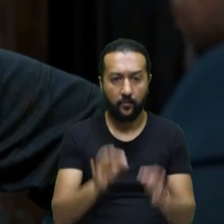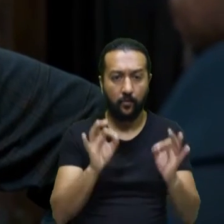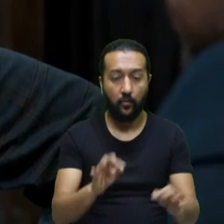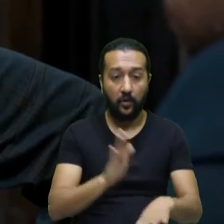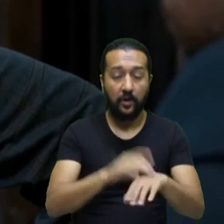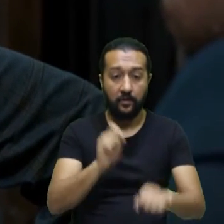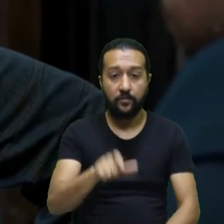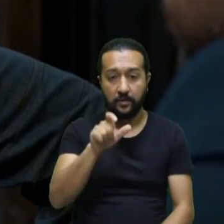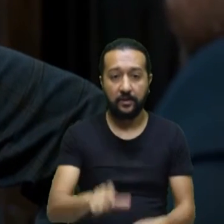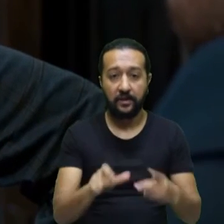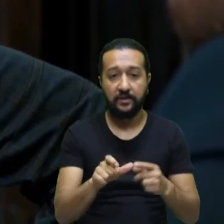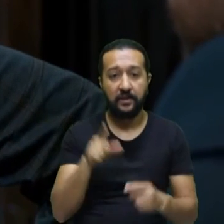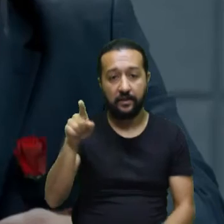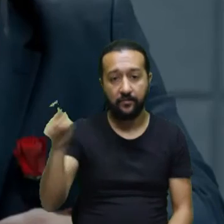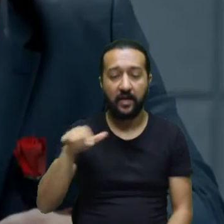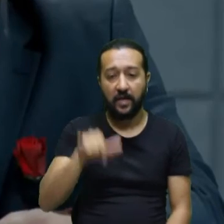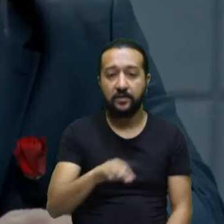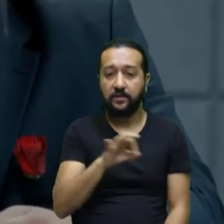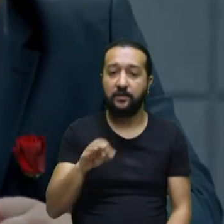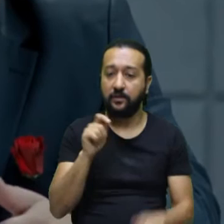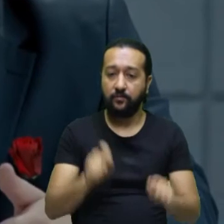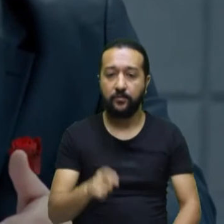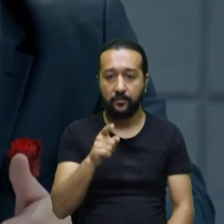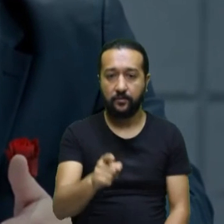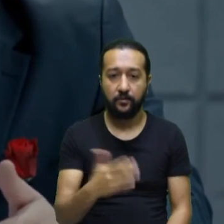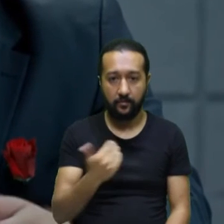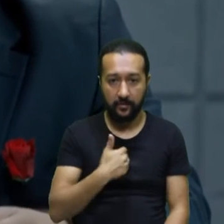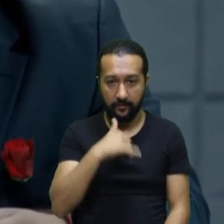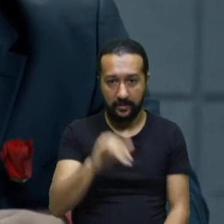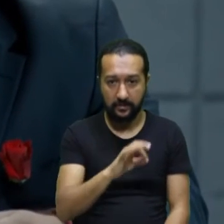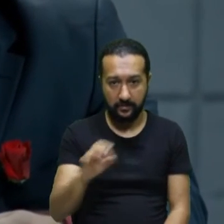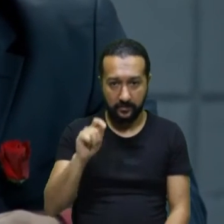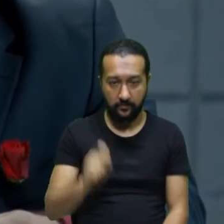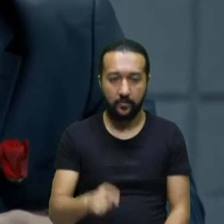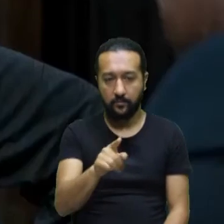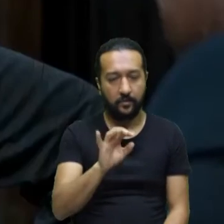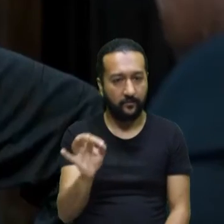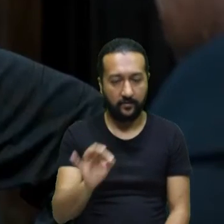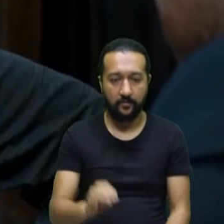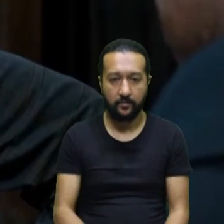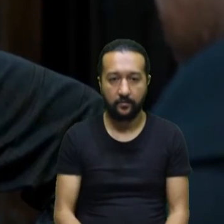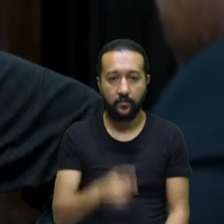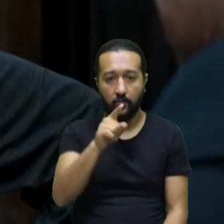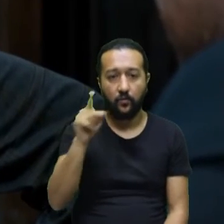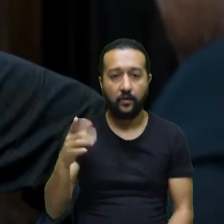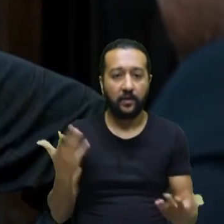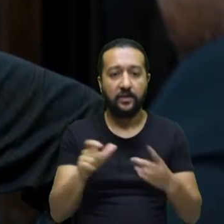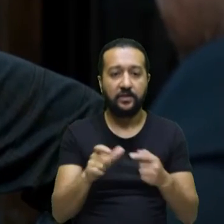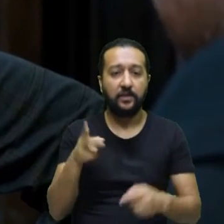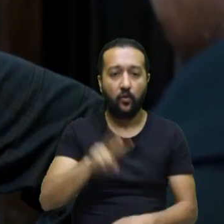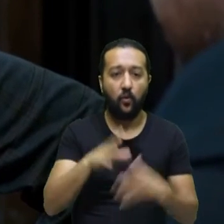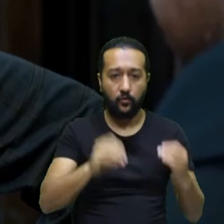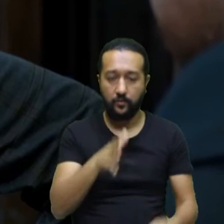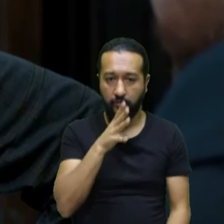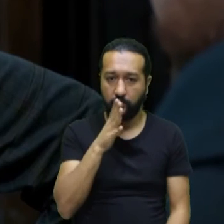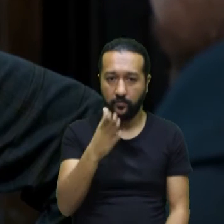Böyle davranarak şehitlerimize haksızlık ediyorsun. Ben mi haksızlık ediyorum? Evet. Onların nasıl şehit